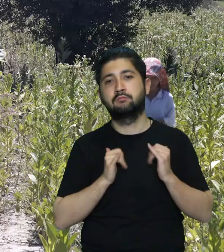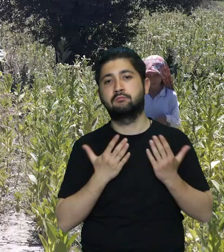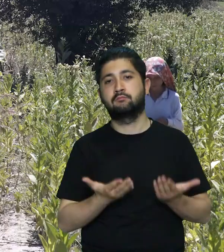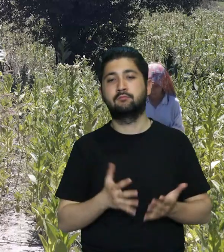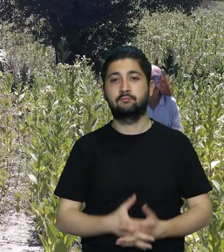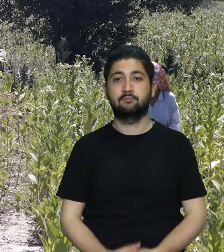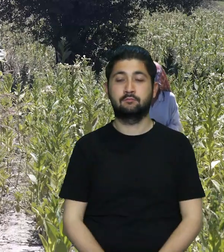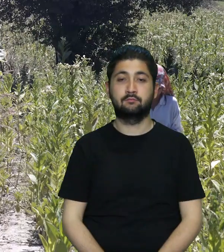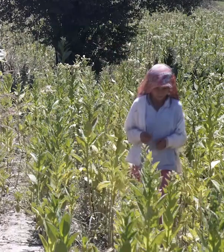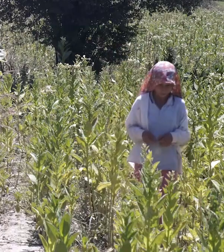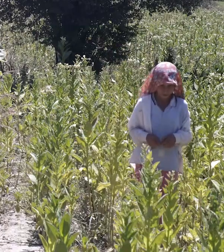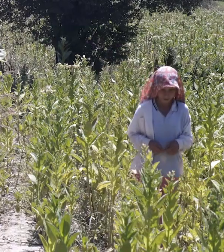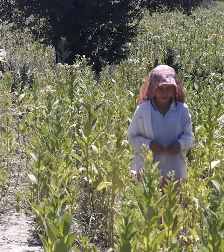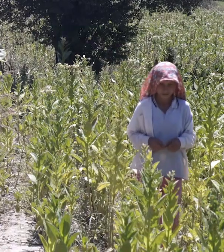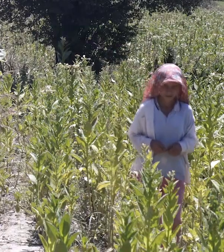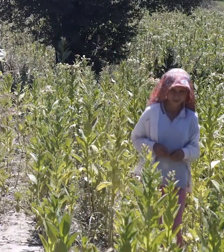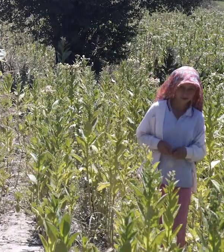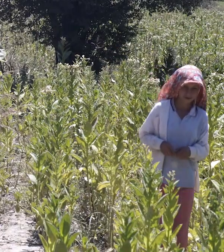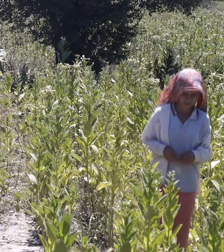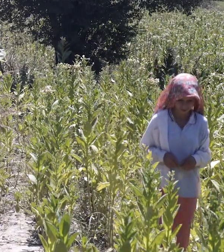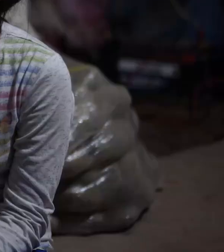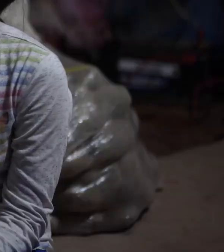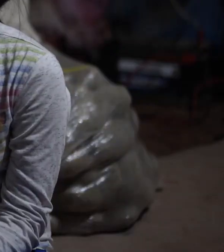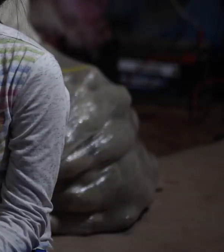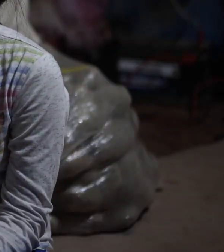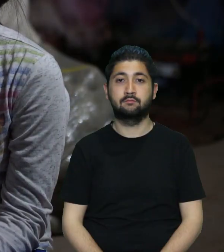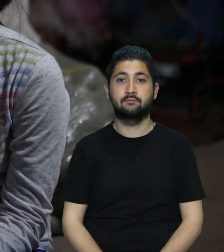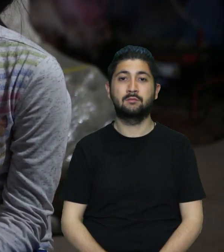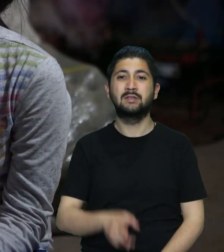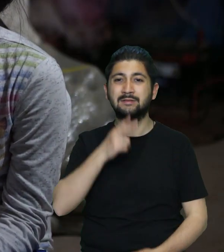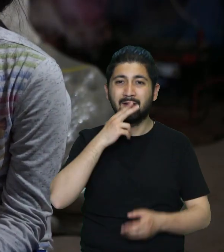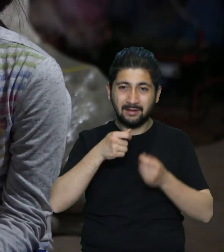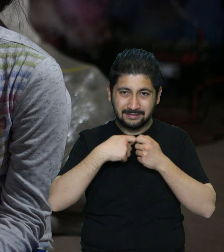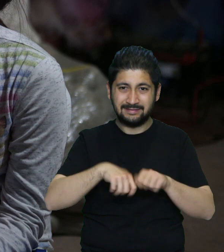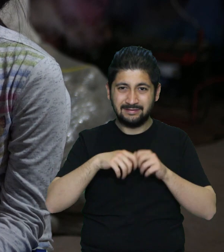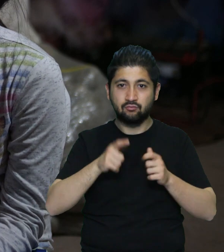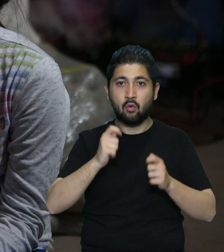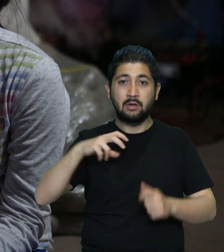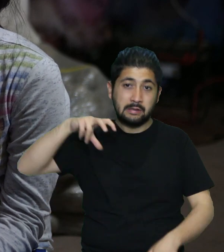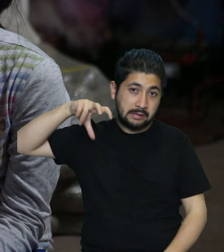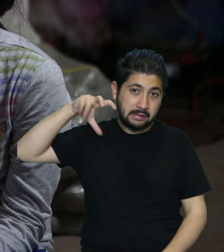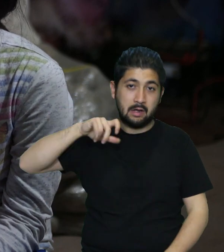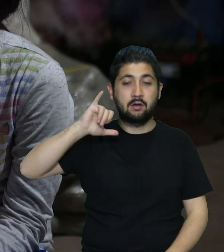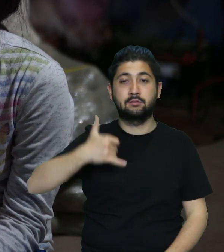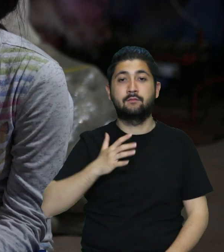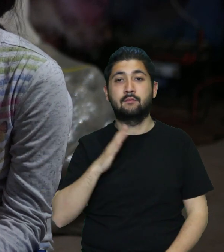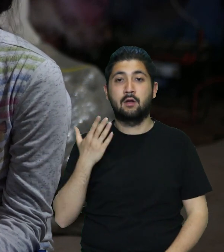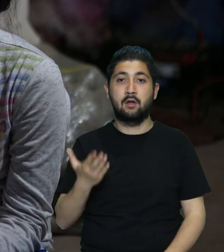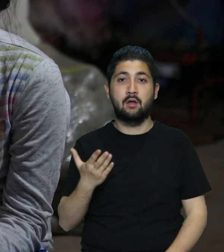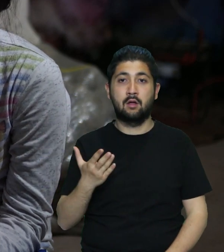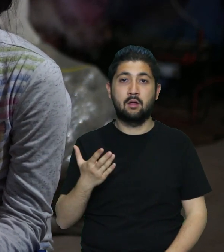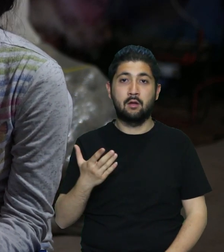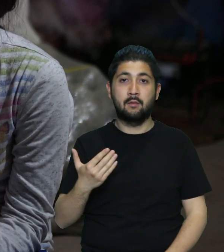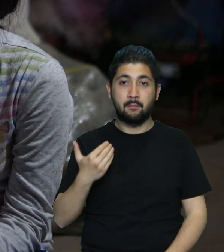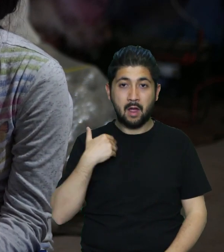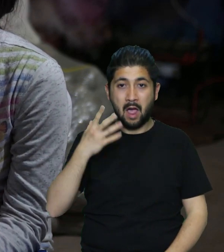tütün tarlasında topladıkları ürünü taşıyorlar. Tütün kırmak çok zor bir şey sıcağın altında. Yani